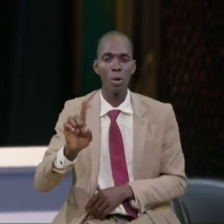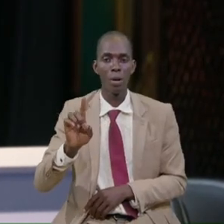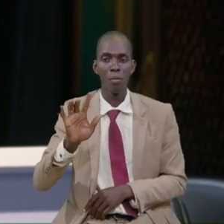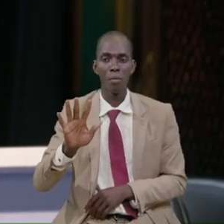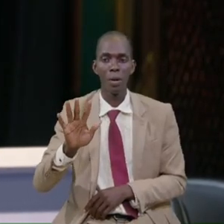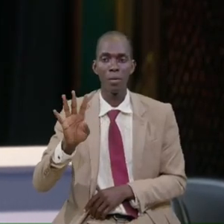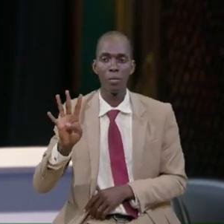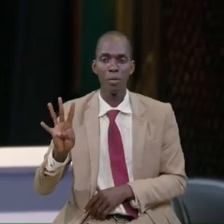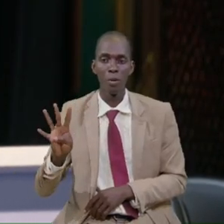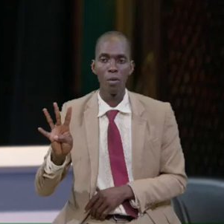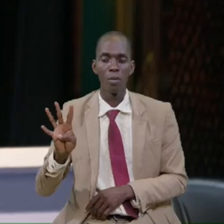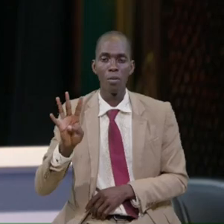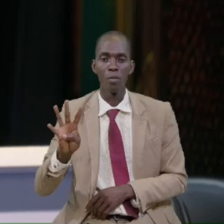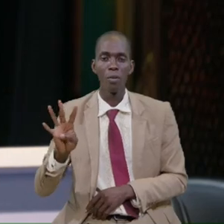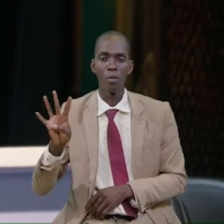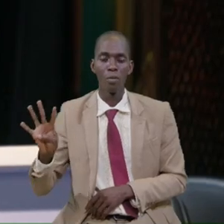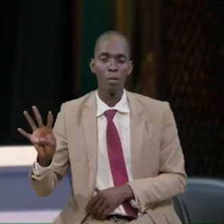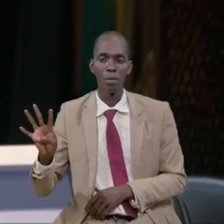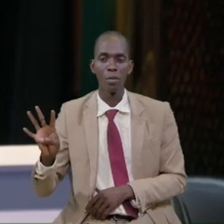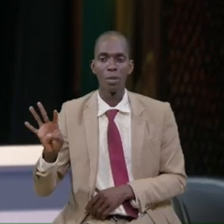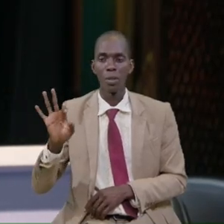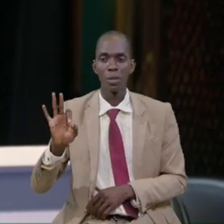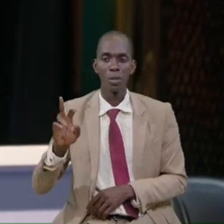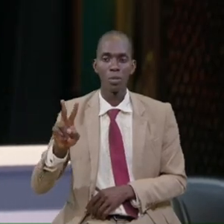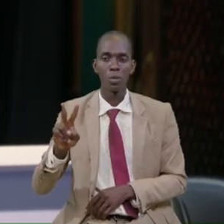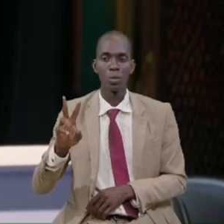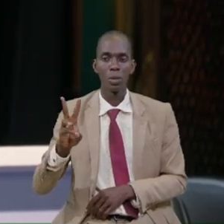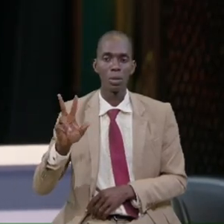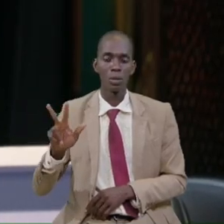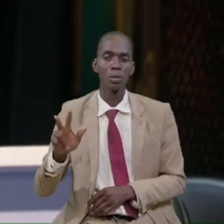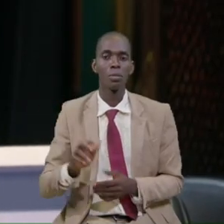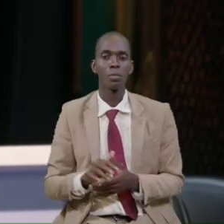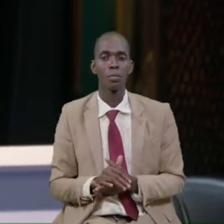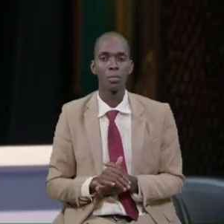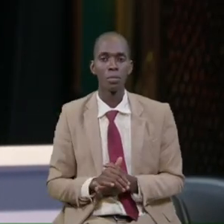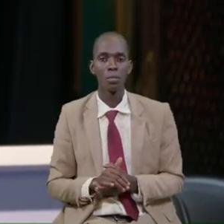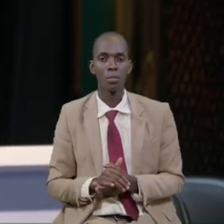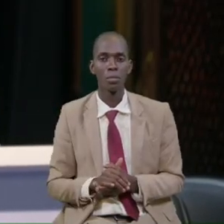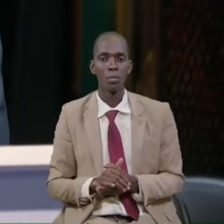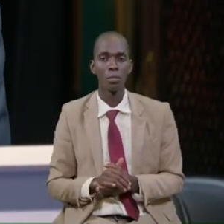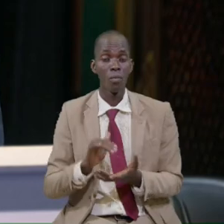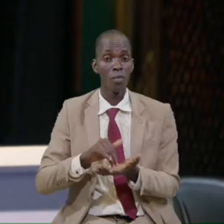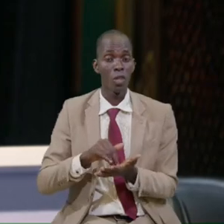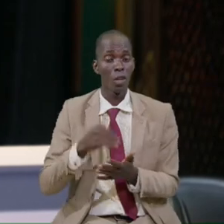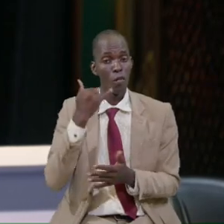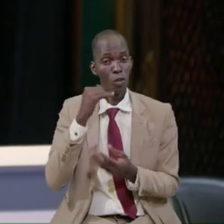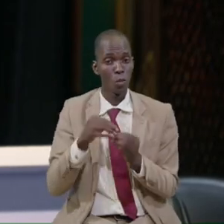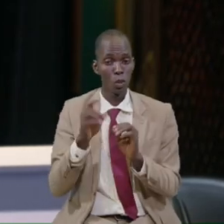4 4 4 9 2 6 3 encore